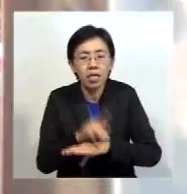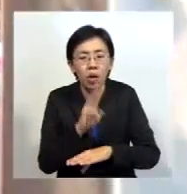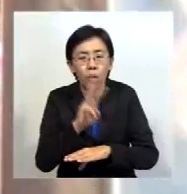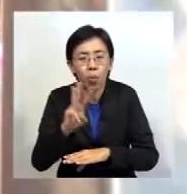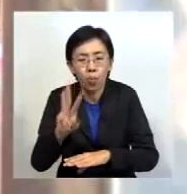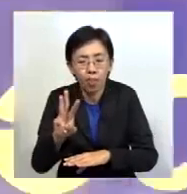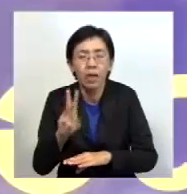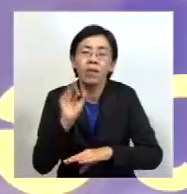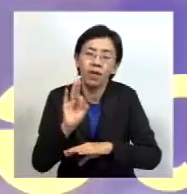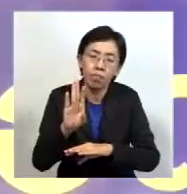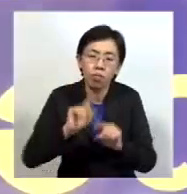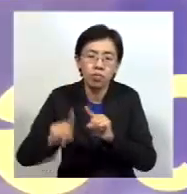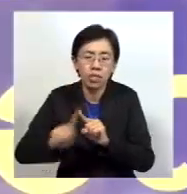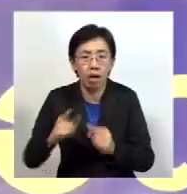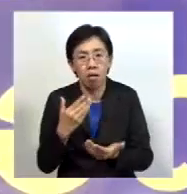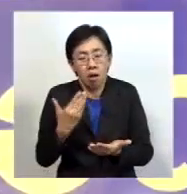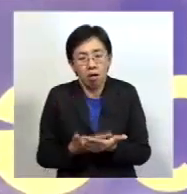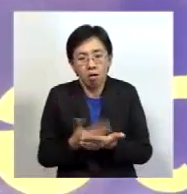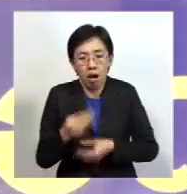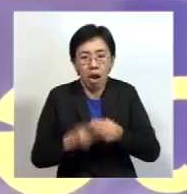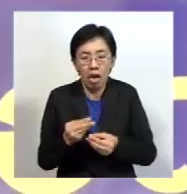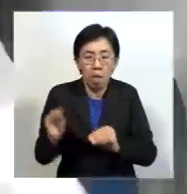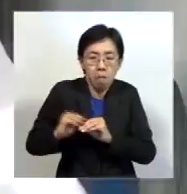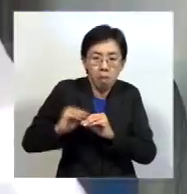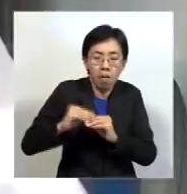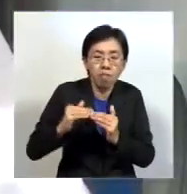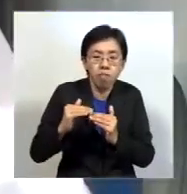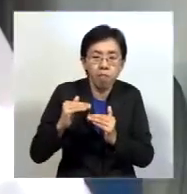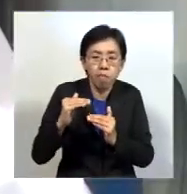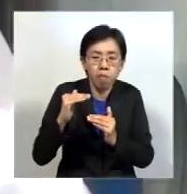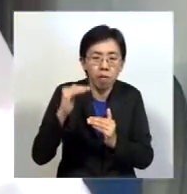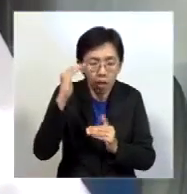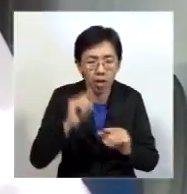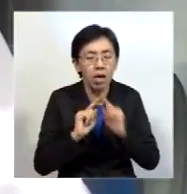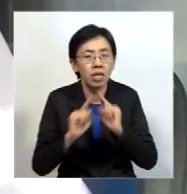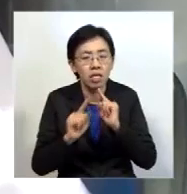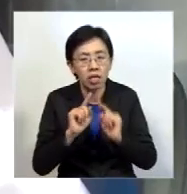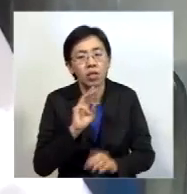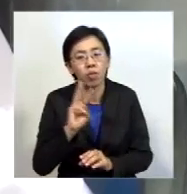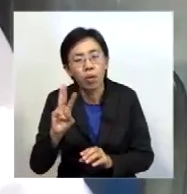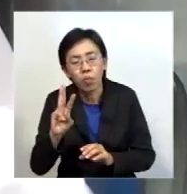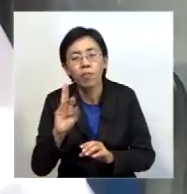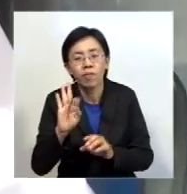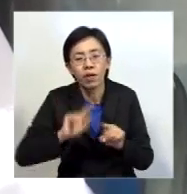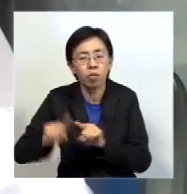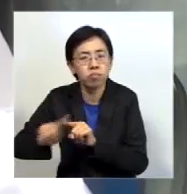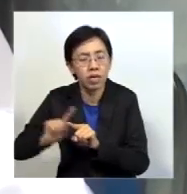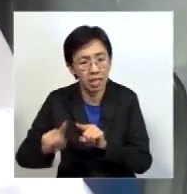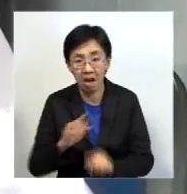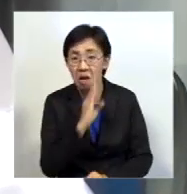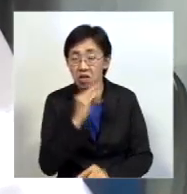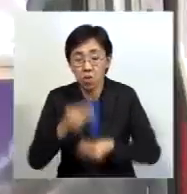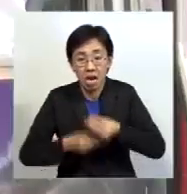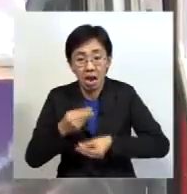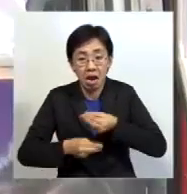ให้ราคาตอนนี้เนี่ยมันอาจจะสูงเกินกว่าความเป็นจริงจึงมีการเตรียมทำหนังสือถึงแพลตฟอร์มแบบออนไลน์ว่าจะมีความผิดหาก